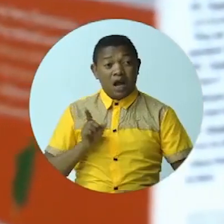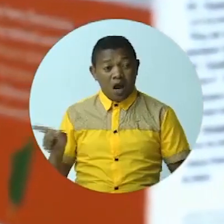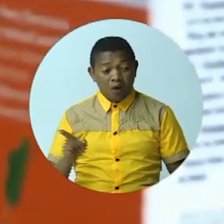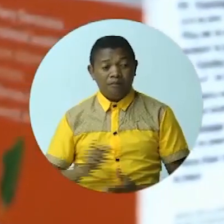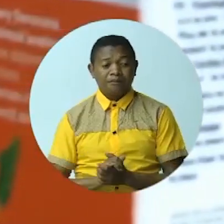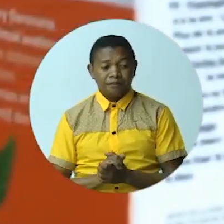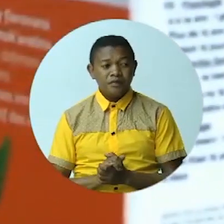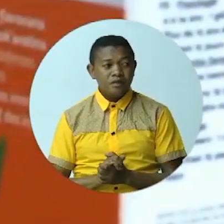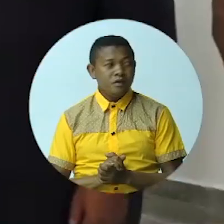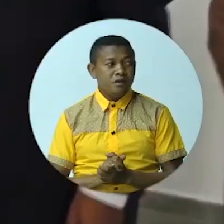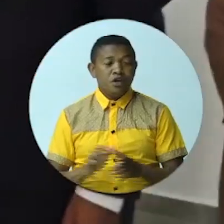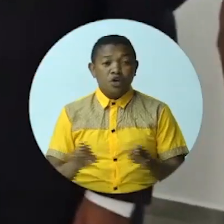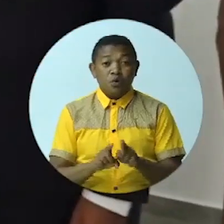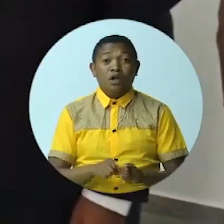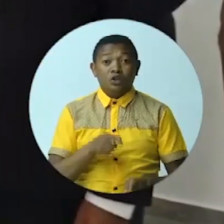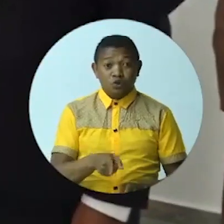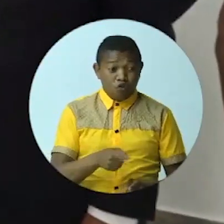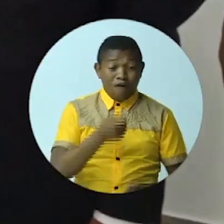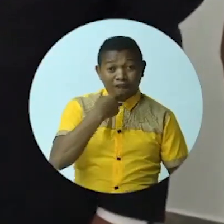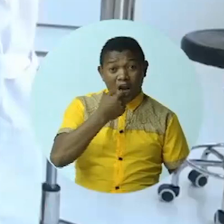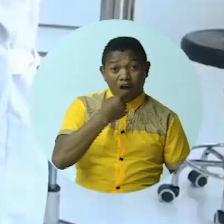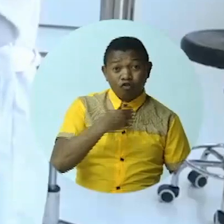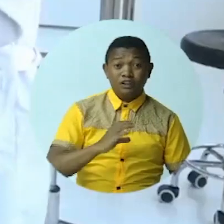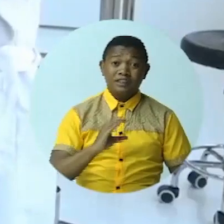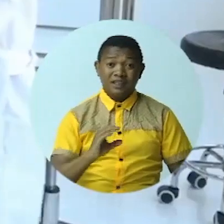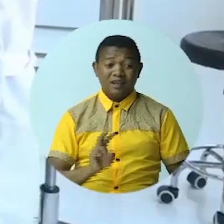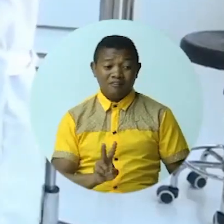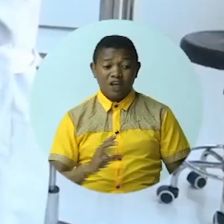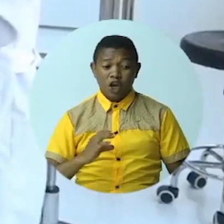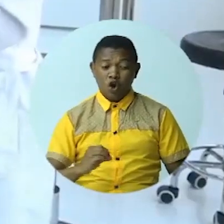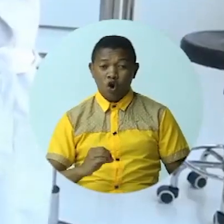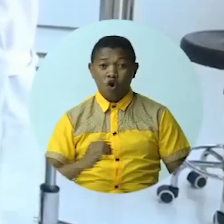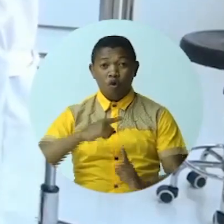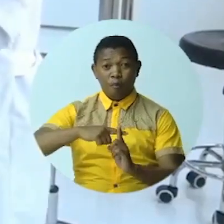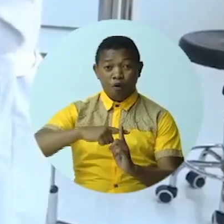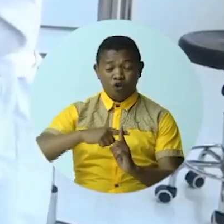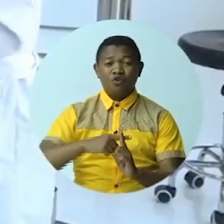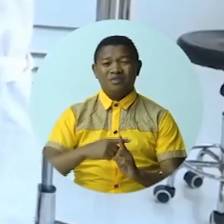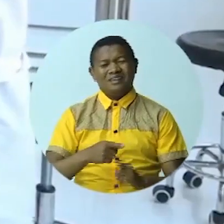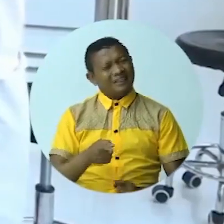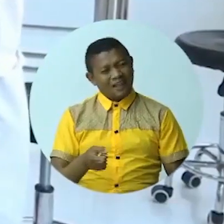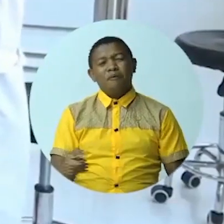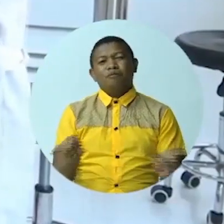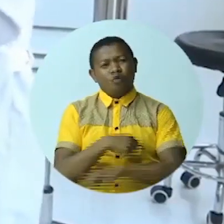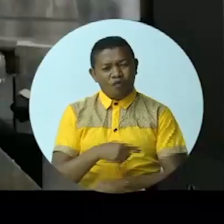dia ny CVO plus dia manamasy ny hery fiarovana ao